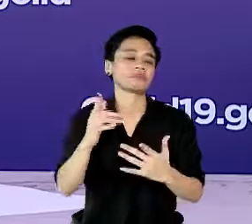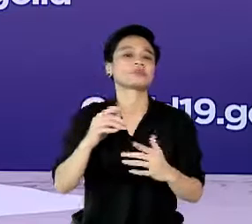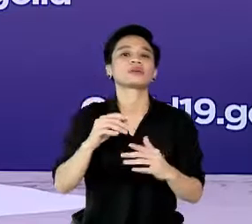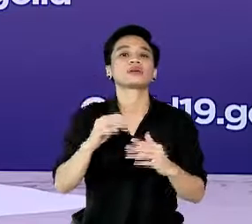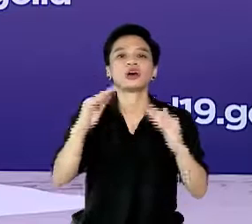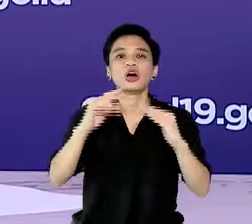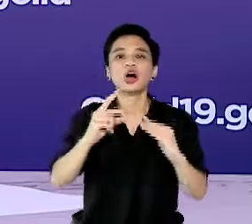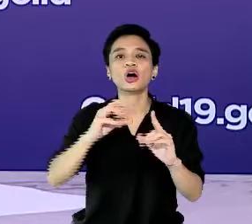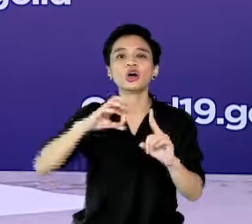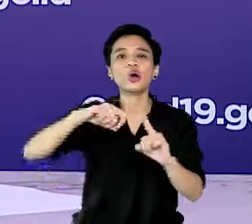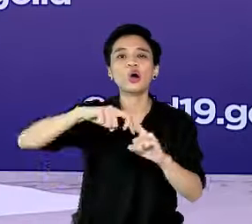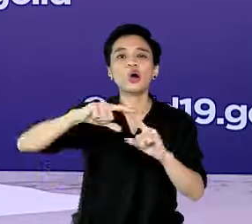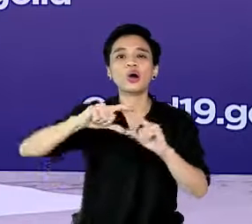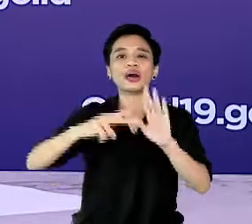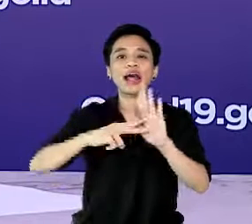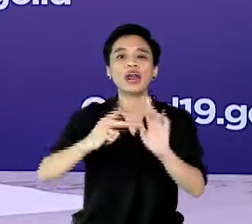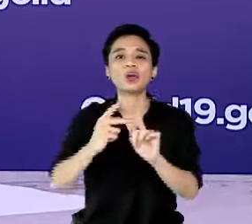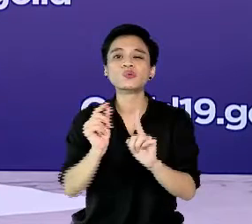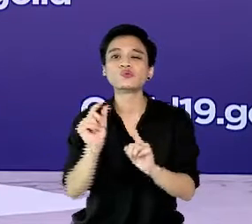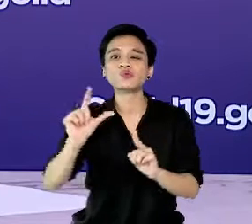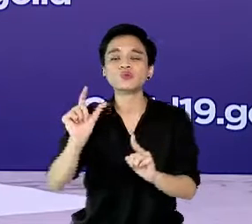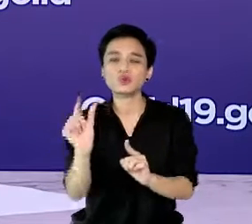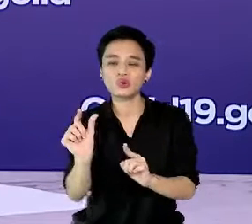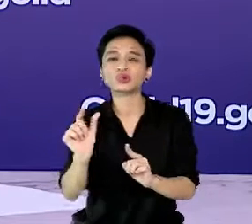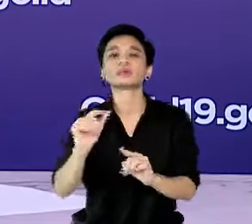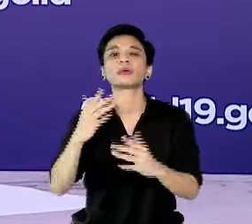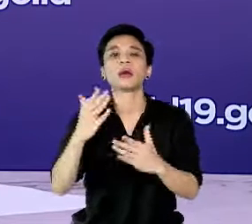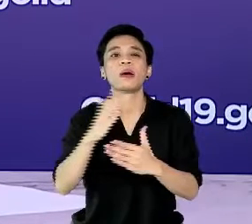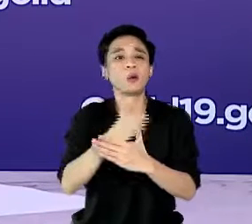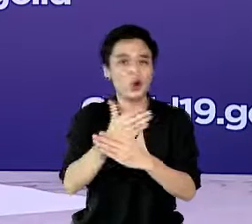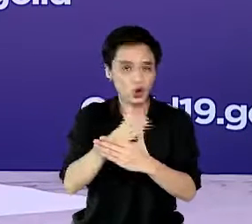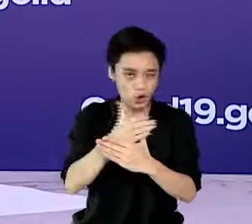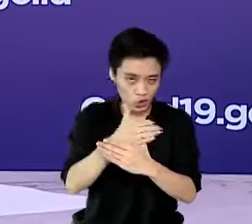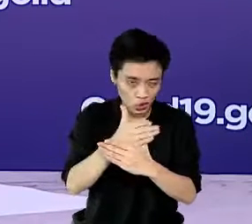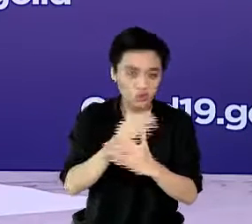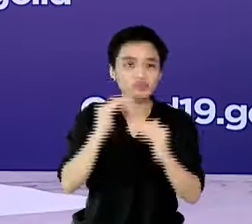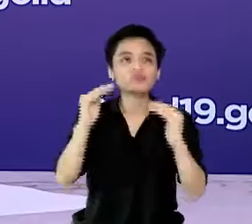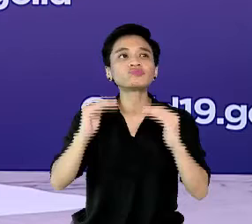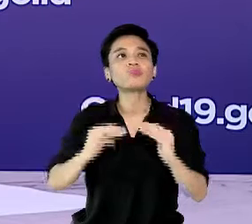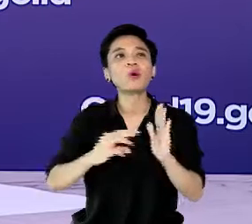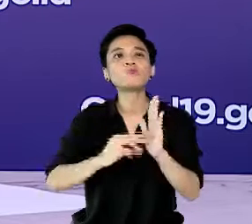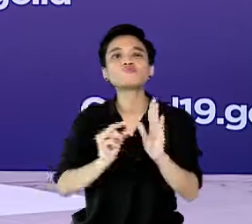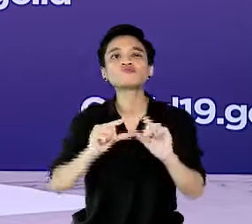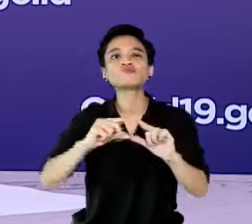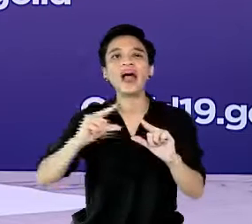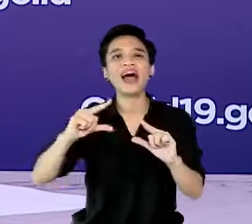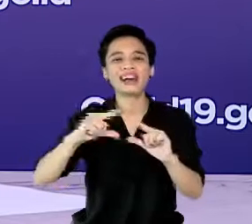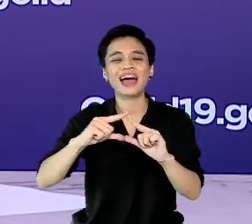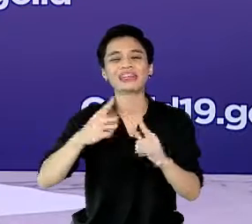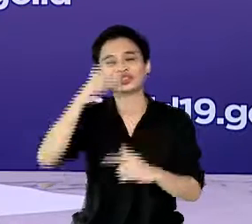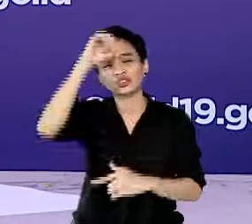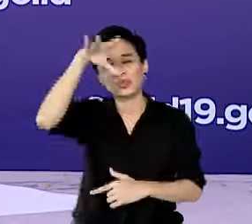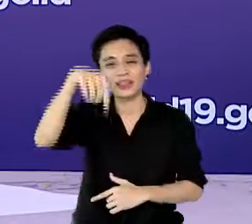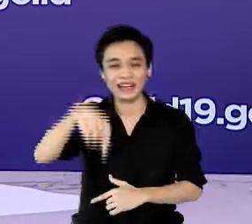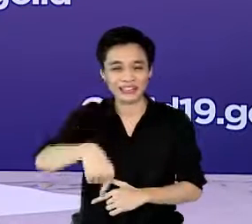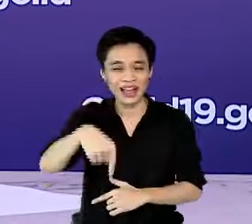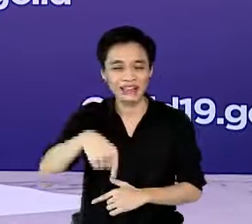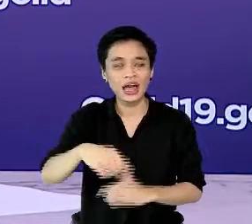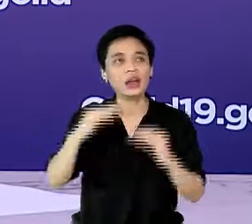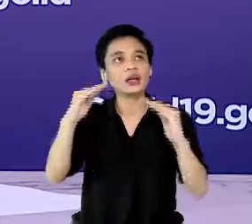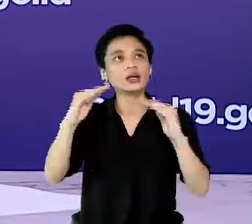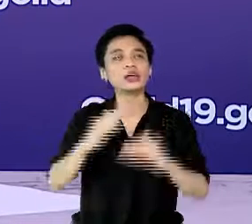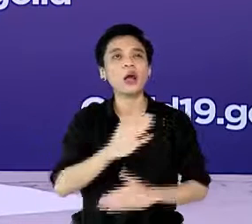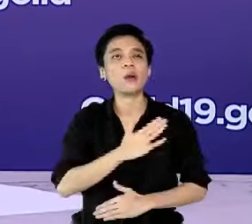Kabupaten Rokan Hulu dan kota Pekanbaru di provinsi Riau kabupaten muaraenim di provinsi Sumatera Selatan Kabupaten